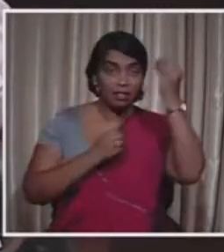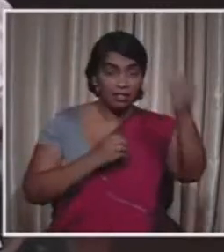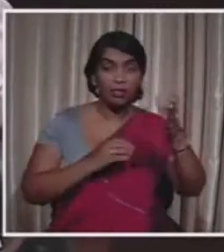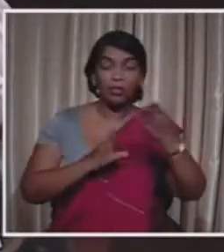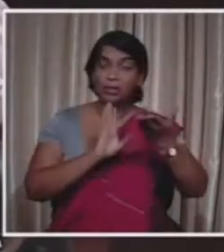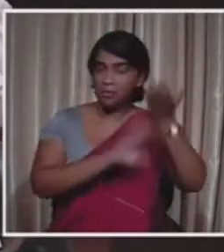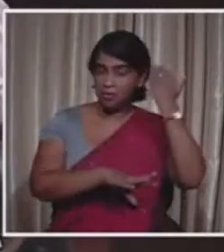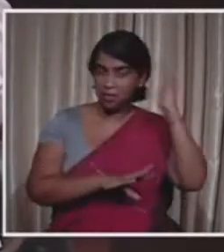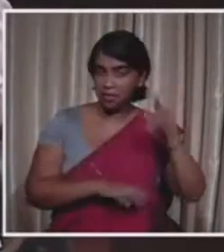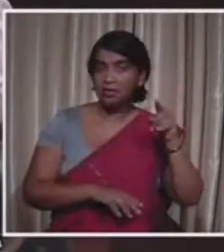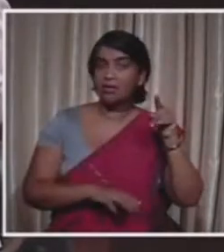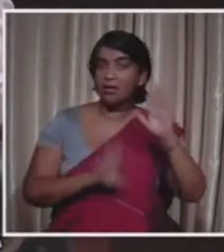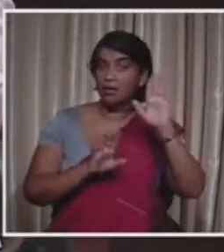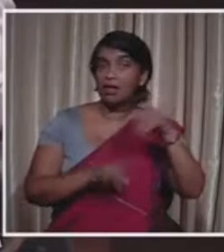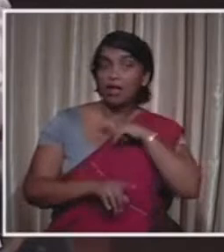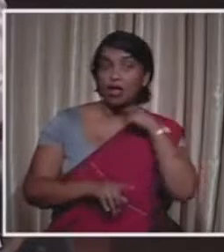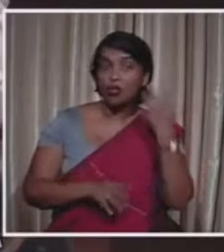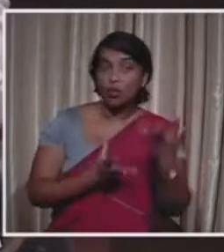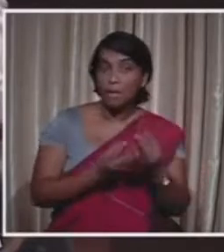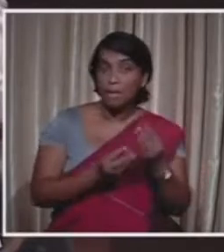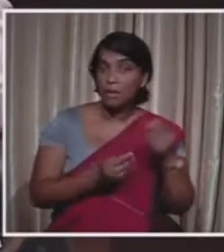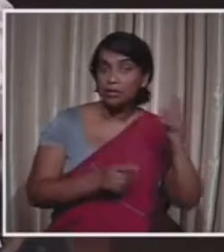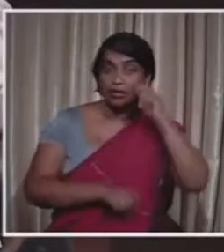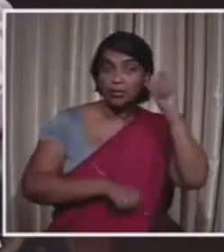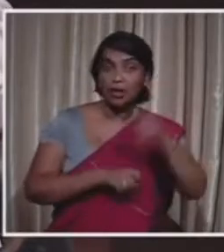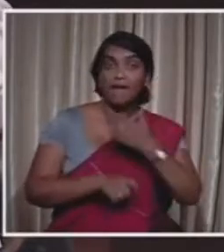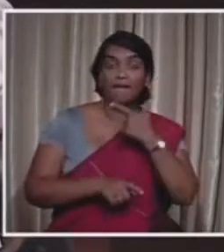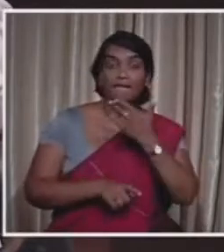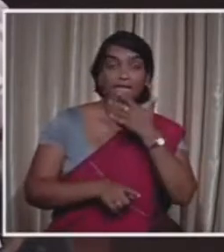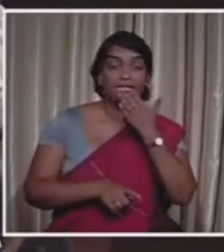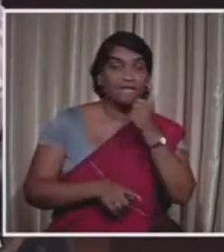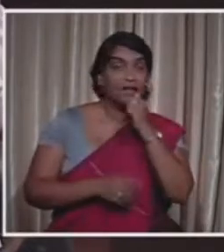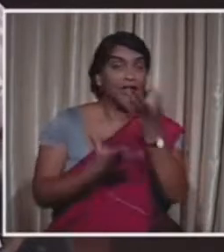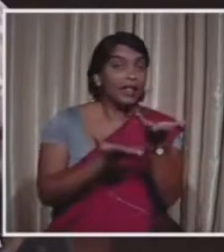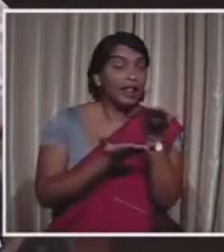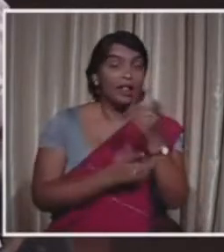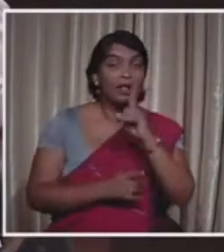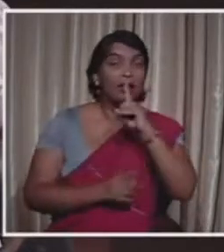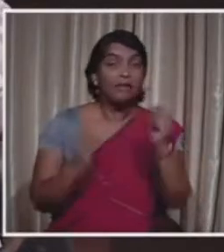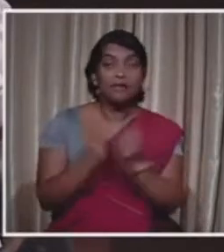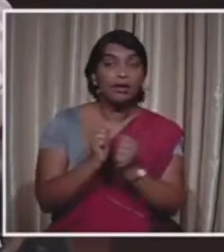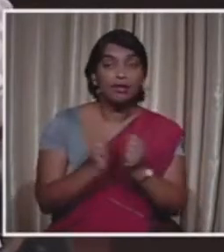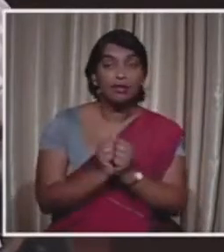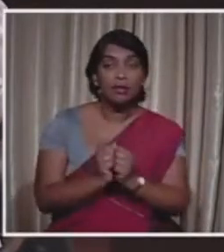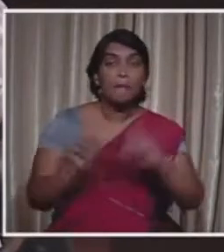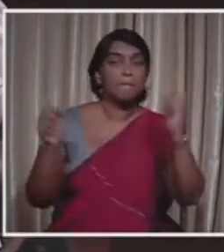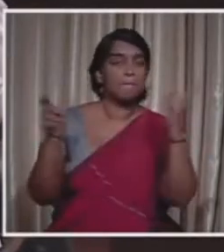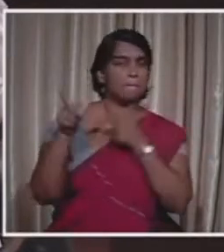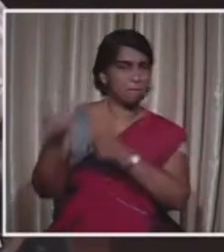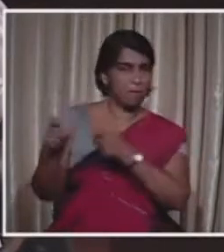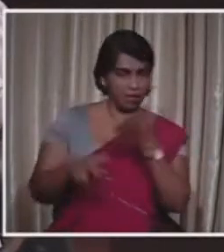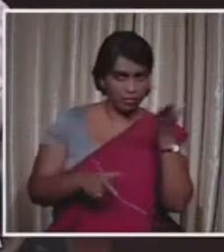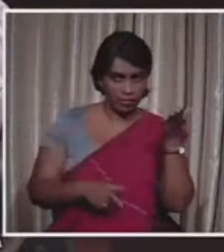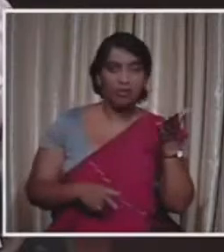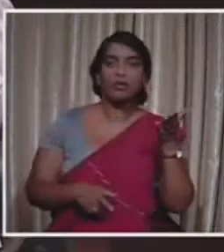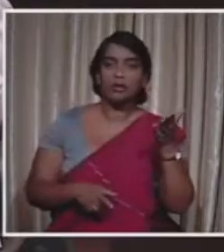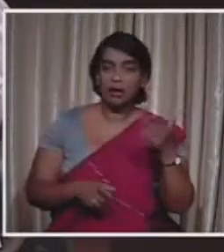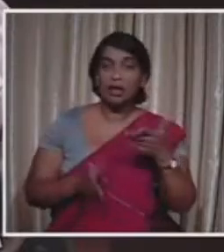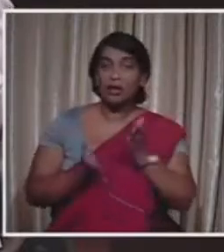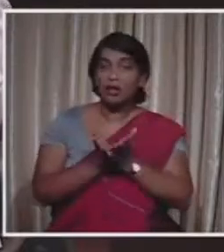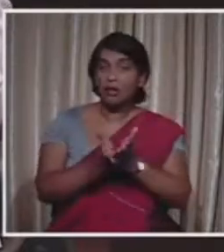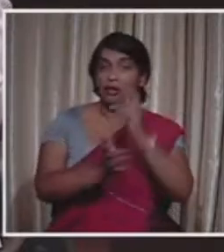තියෙනවා. හැබැයි රතුපස්වල ජනතාව ජලය ඉල්ලනකොට මොකද කරේ? මරලා දැම්මා.